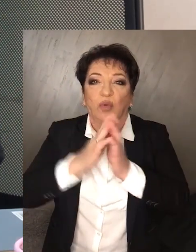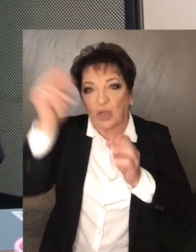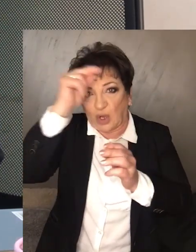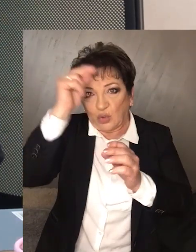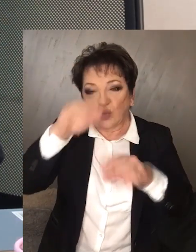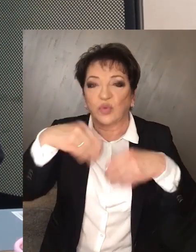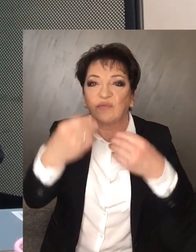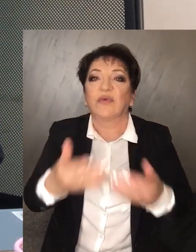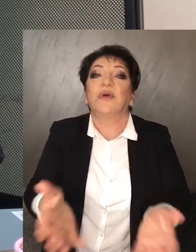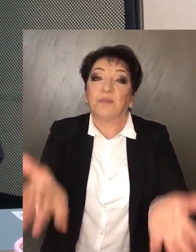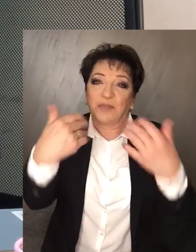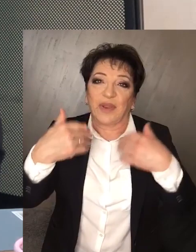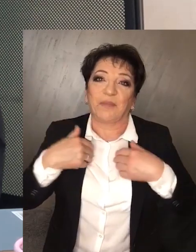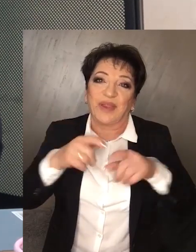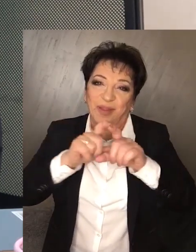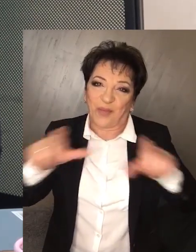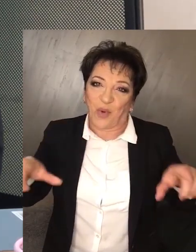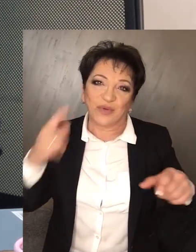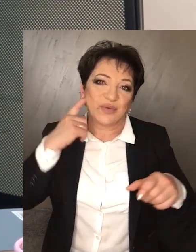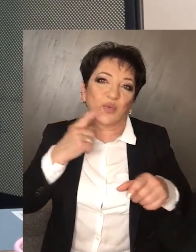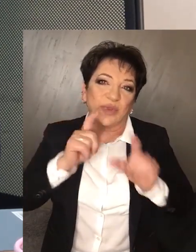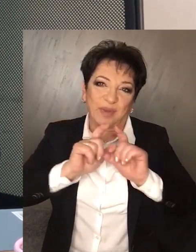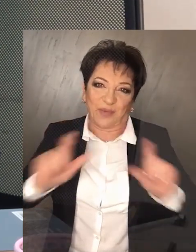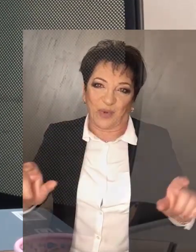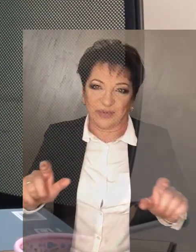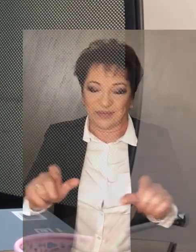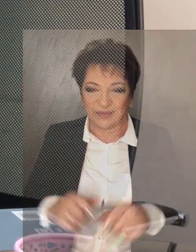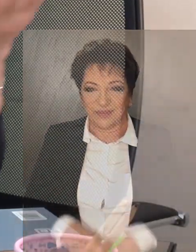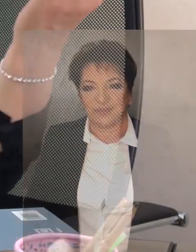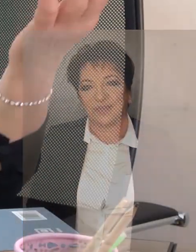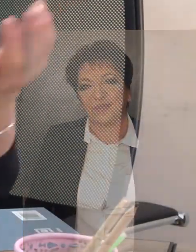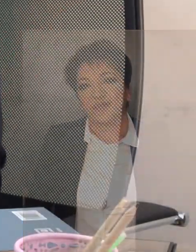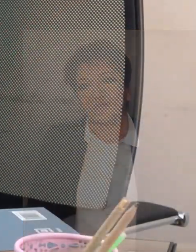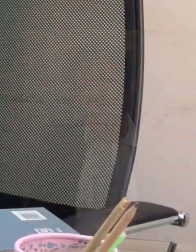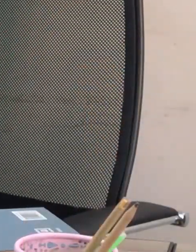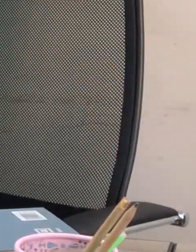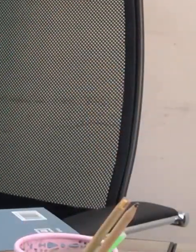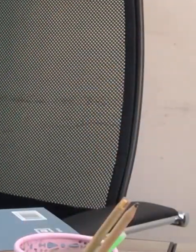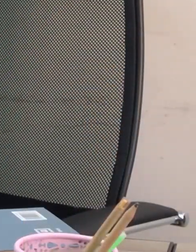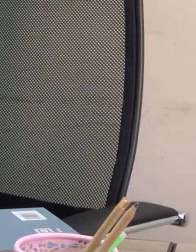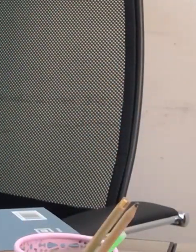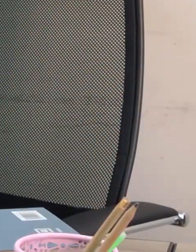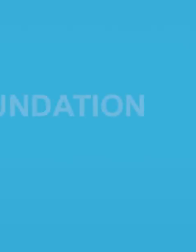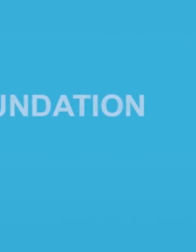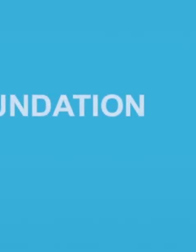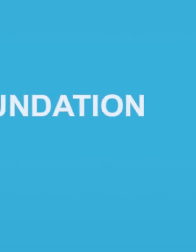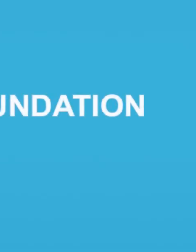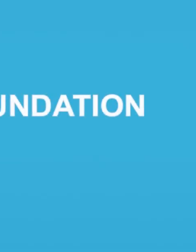խնդրում եմ կրթության տվեք, ուղղակի խնդրում եմ տվեք կրթության, բերեք մեր դպրոց։